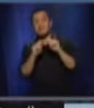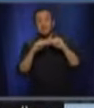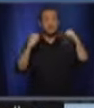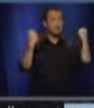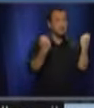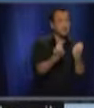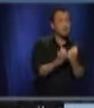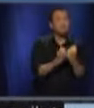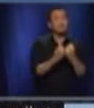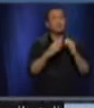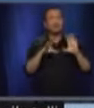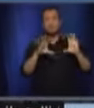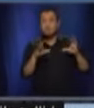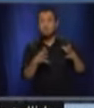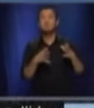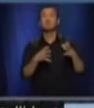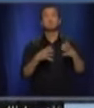c'est